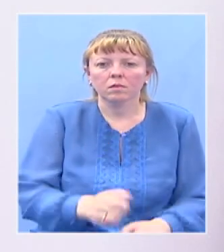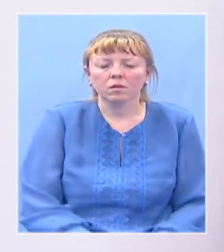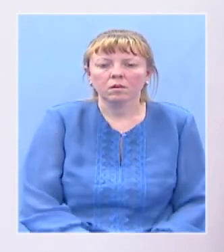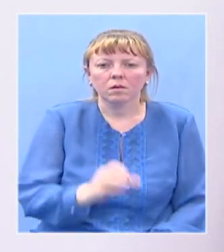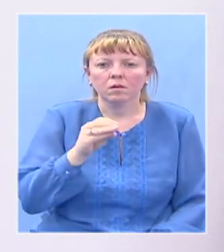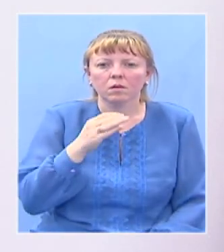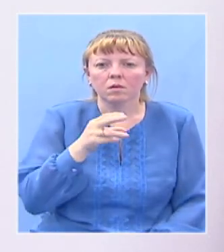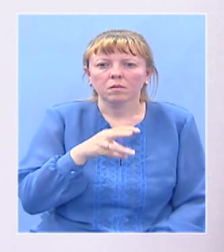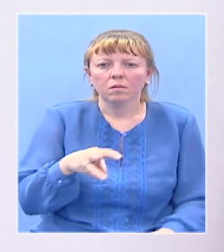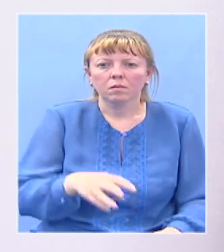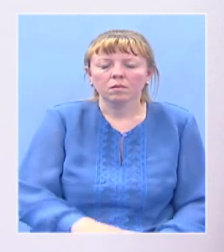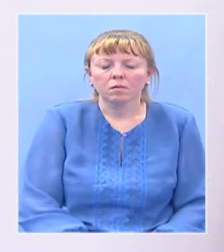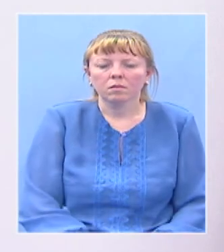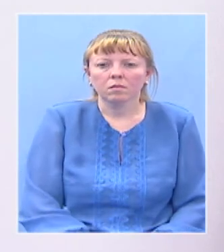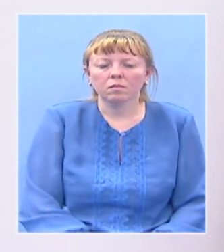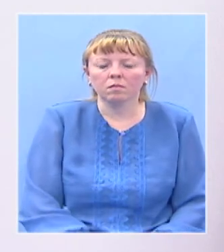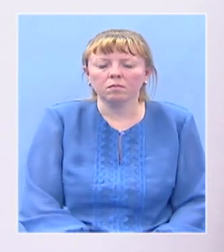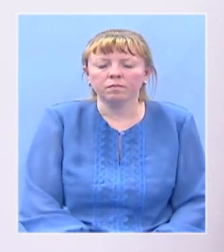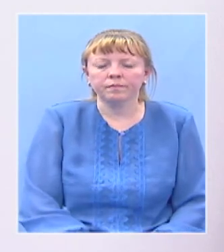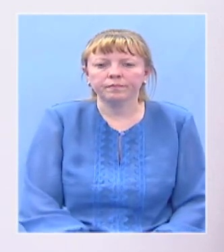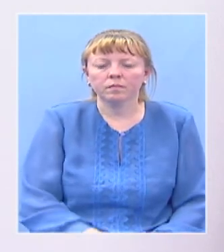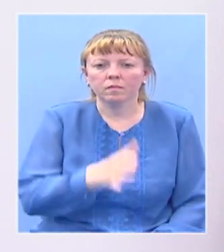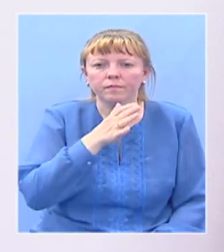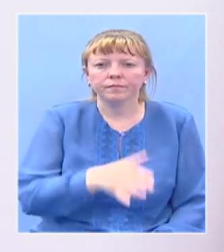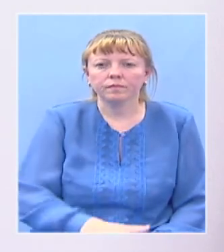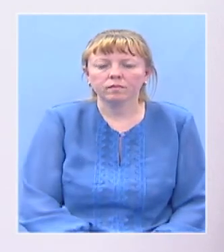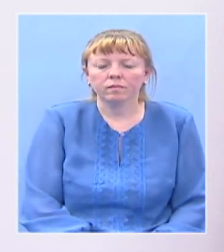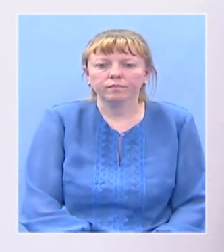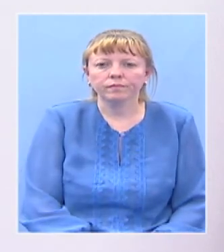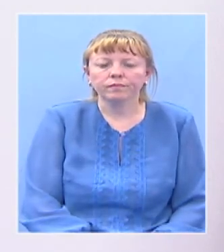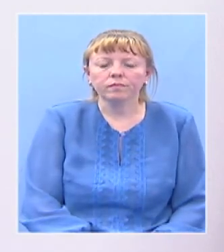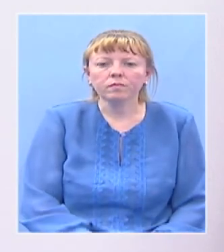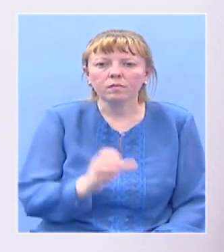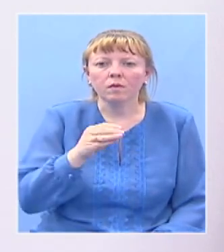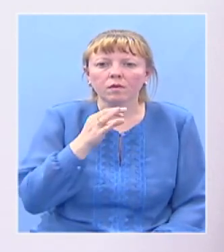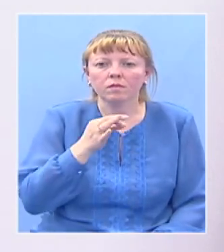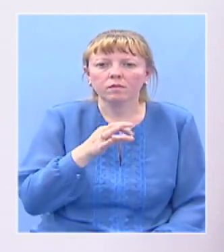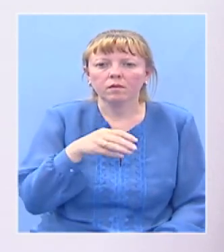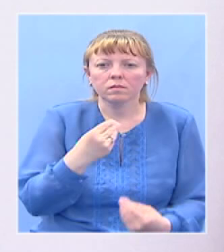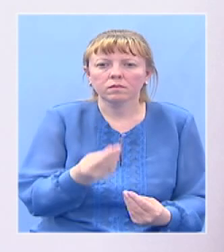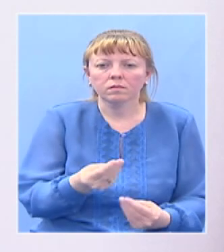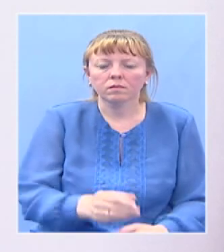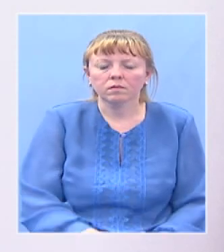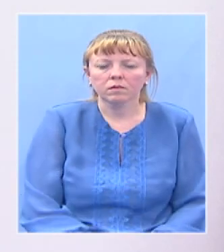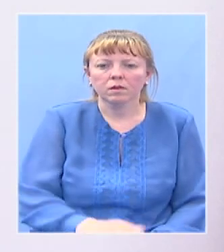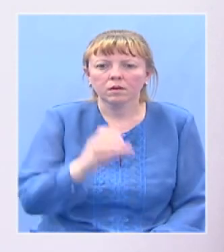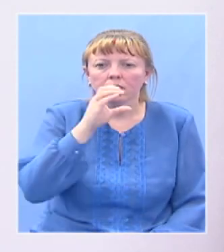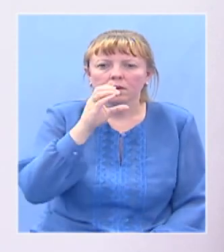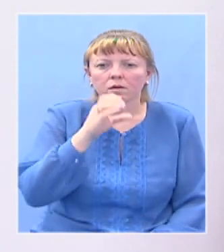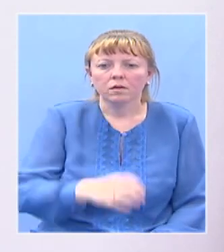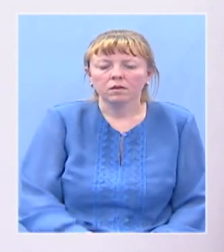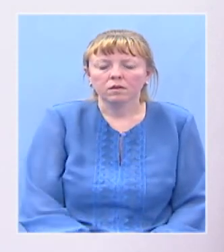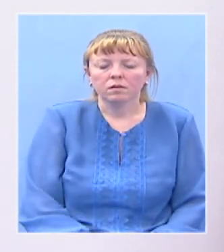комитетом Министерством на данное время передвижные посты оснащены полностью видеокамерами